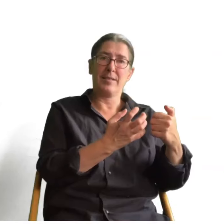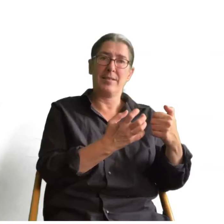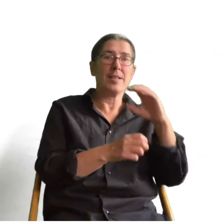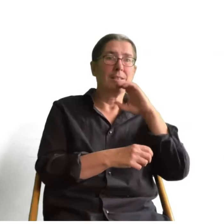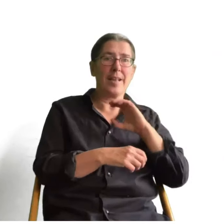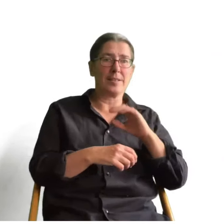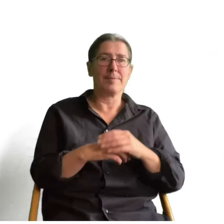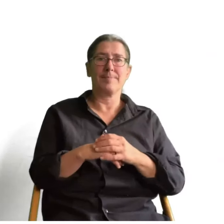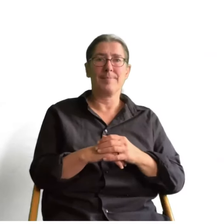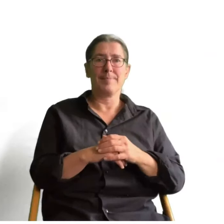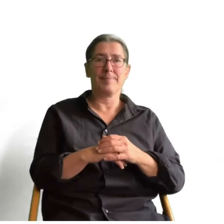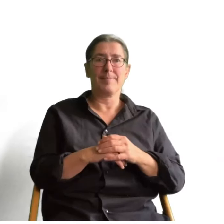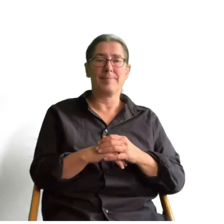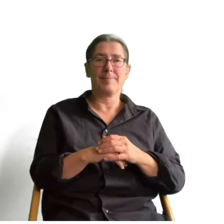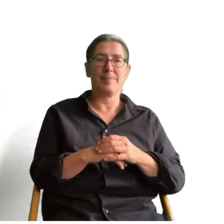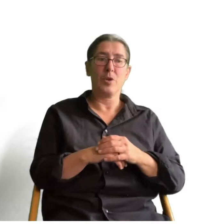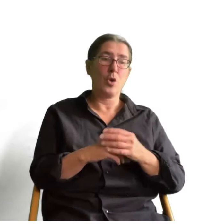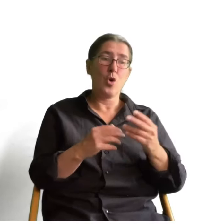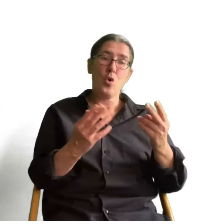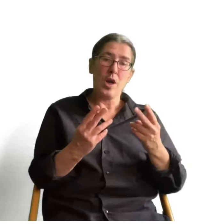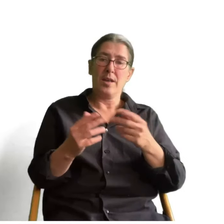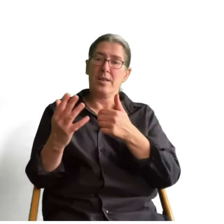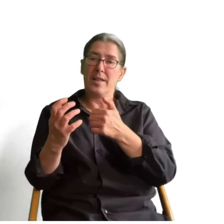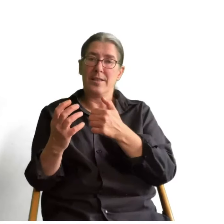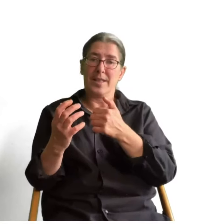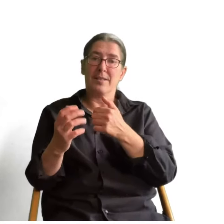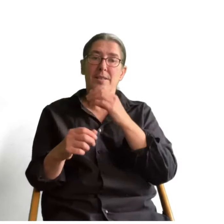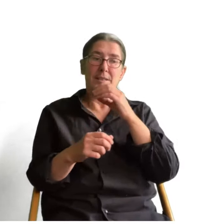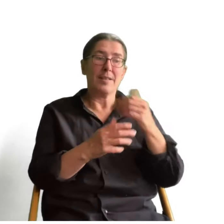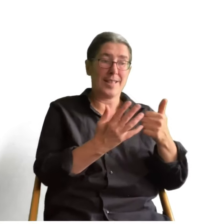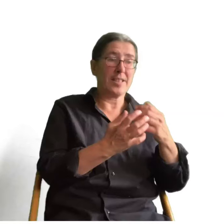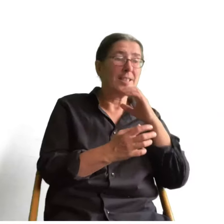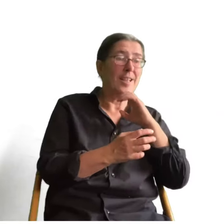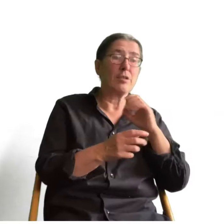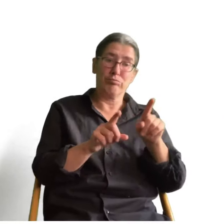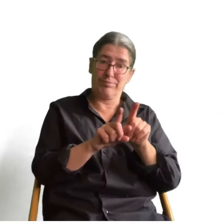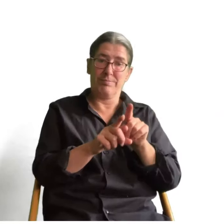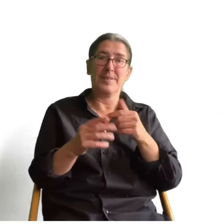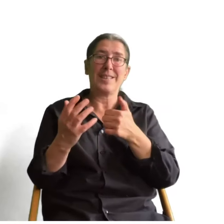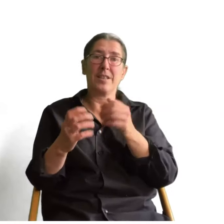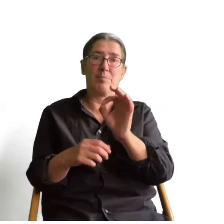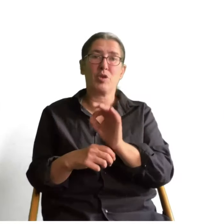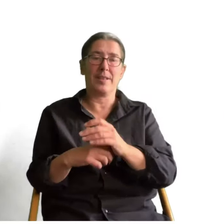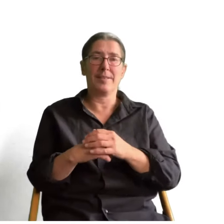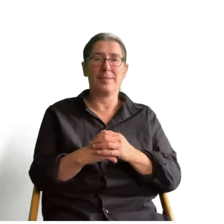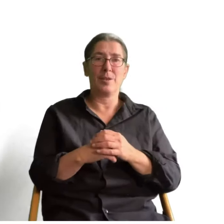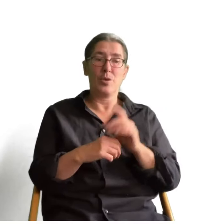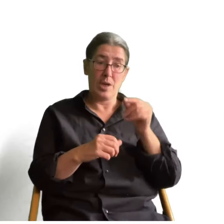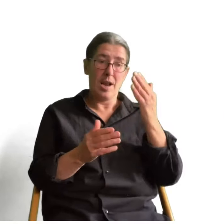gleich 60 Cent sind. Oder 60% Cent, 60 Cent